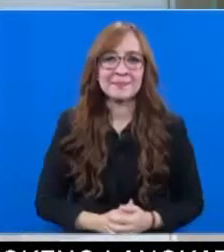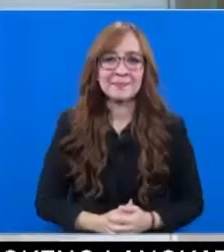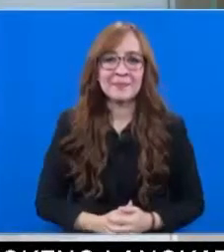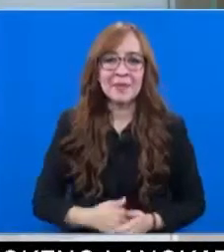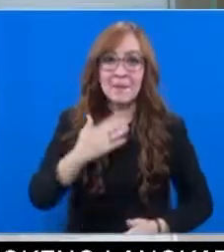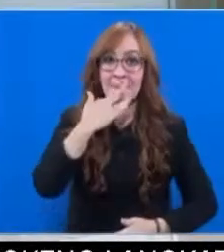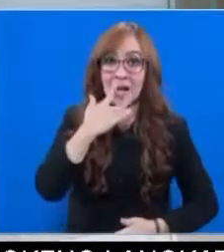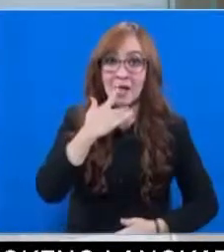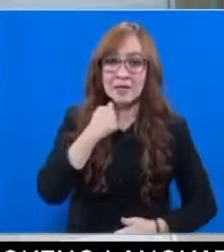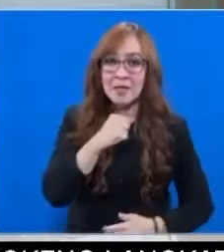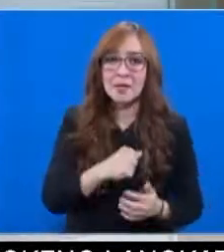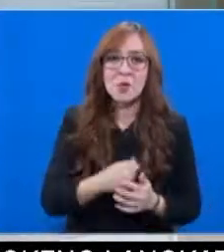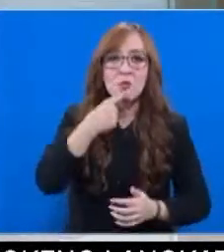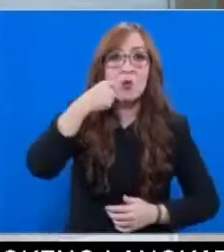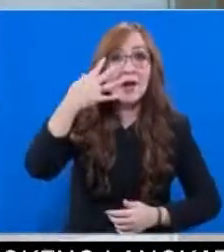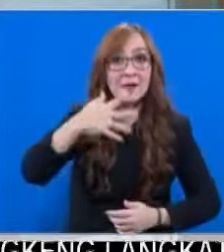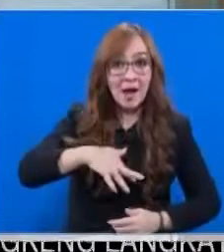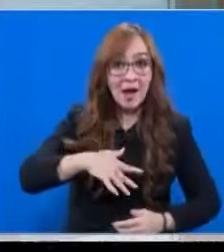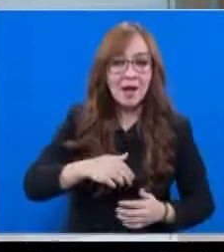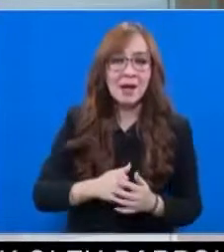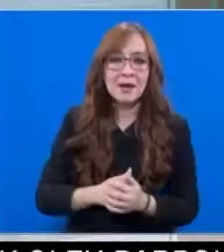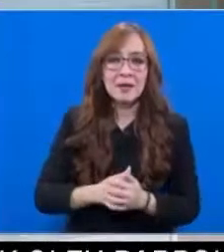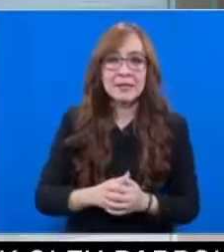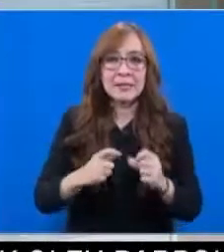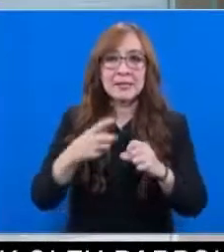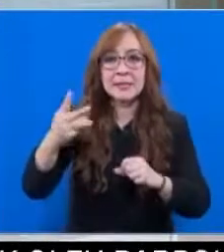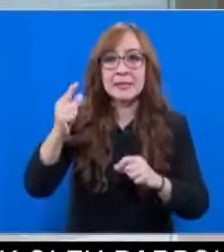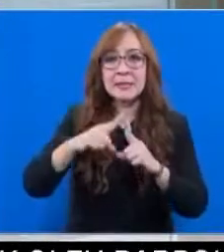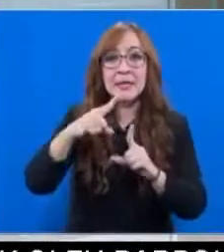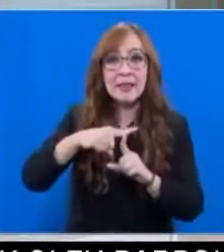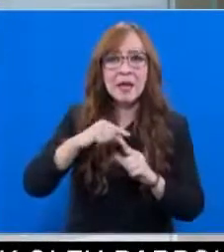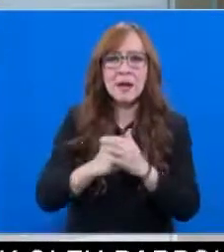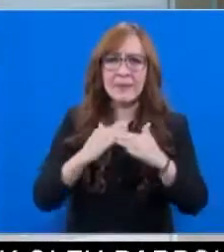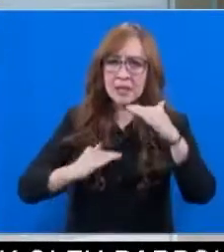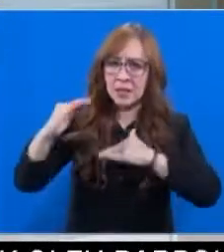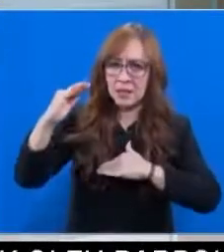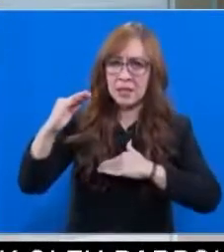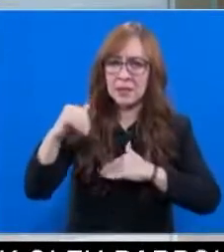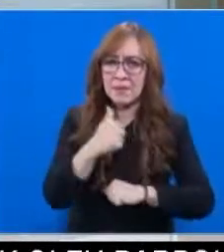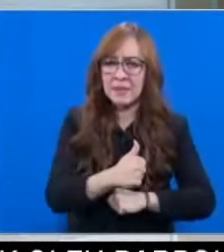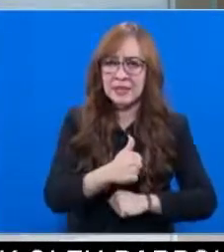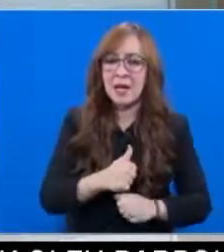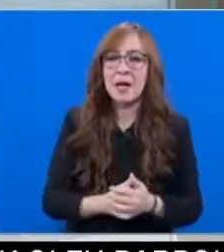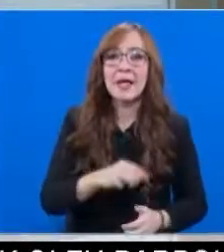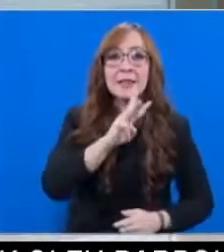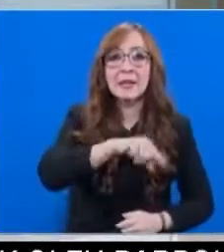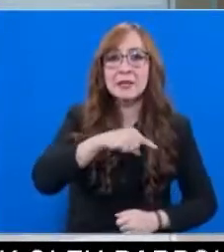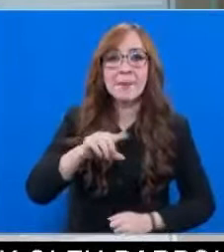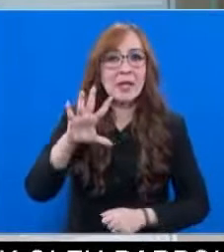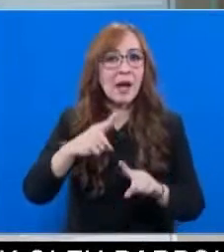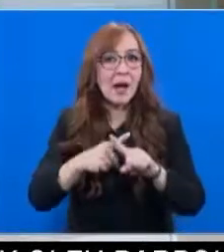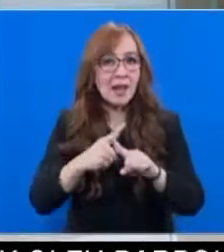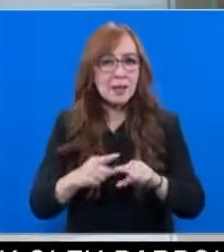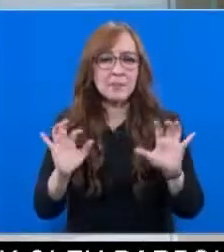Beras-beras berwarna mengandung serat lebih tinggi dibandingkan beras putih, bisa 3-5 kali lebih banyak. Yang kita tahu